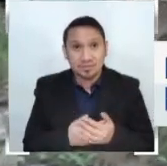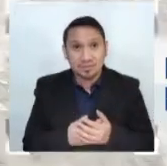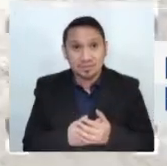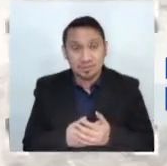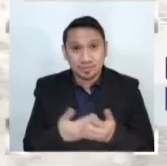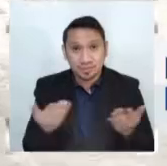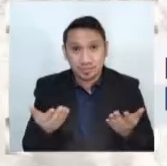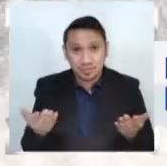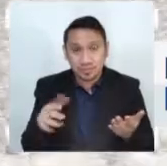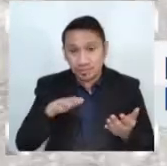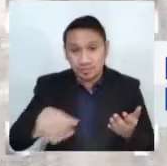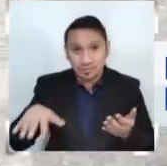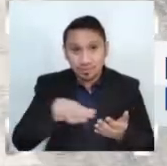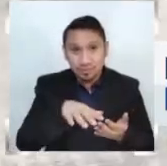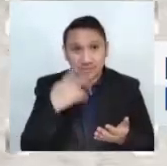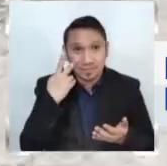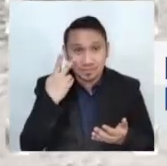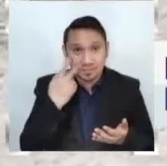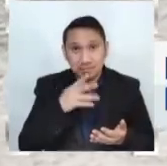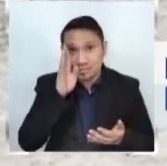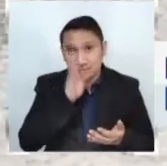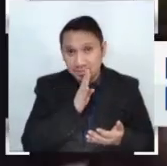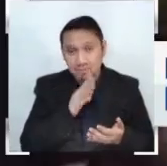ang mga lugar na nakitaan ng pagbitak ng lupa.